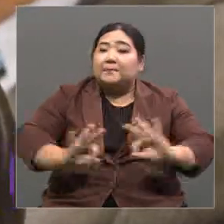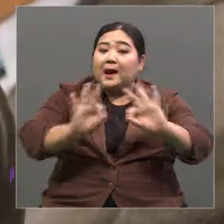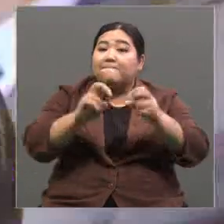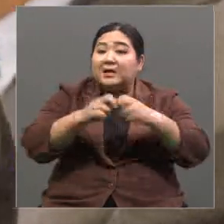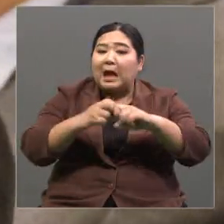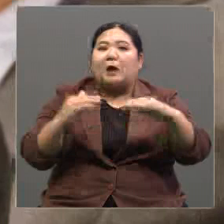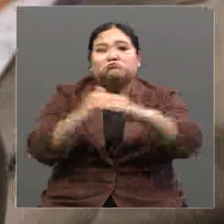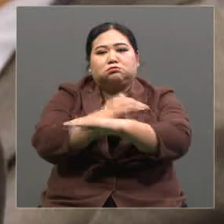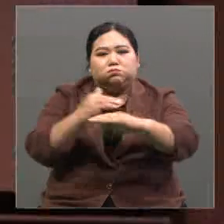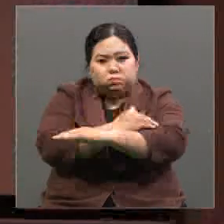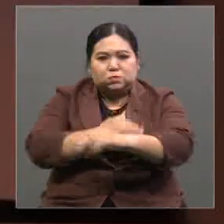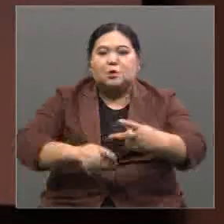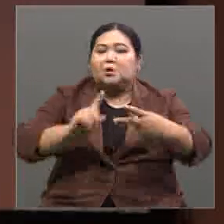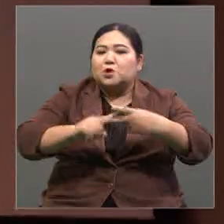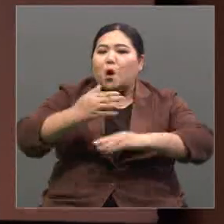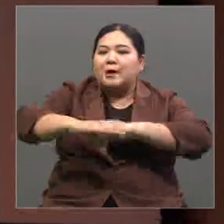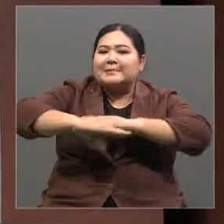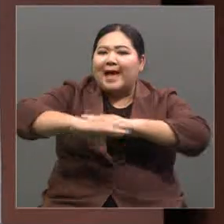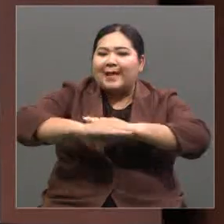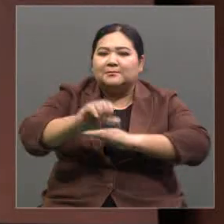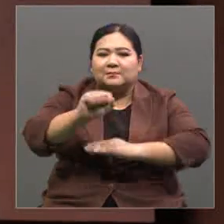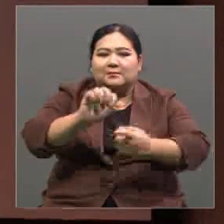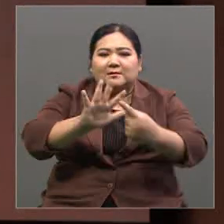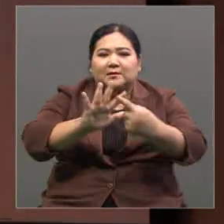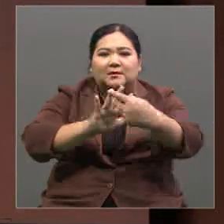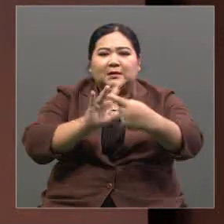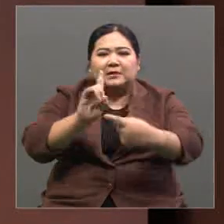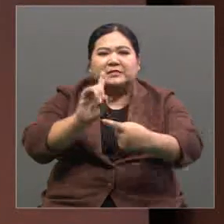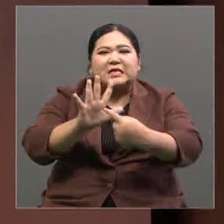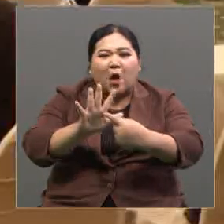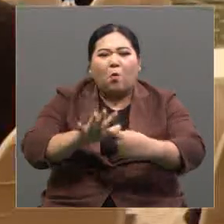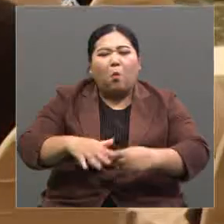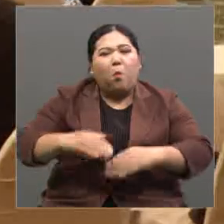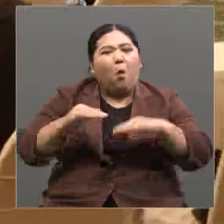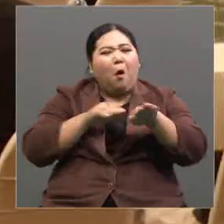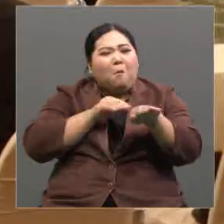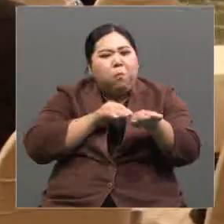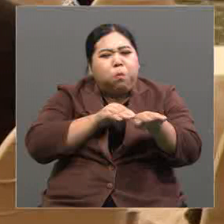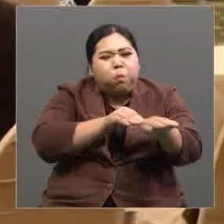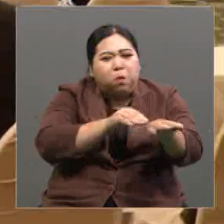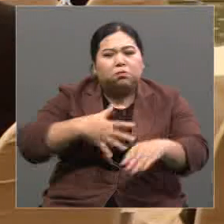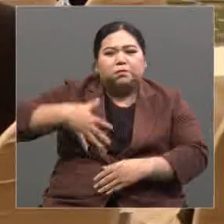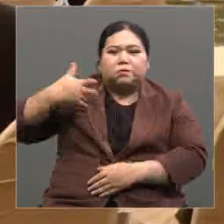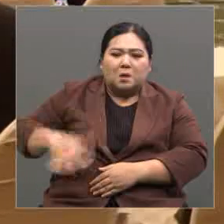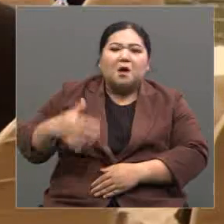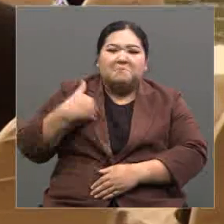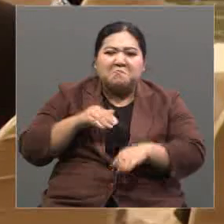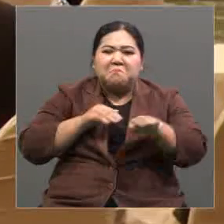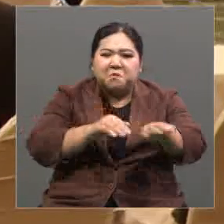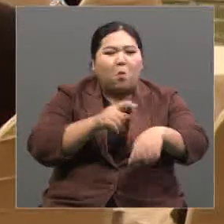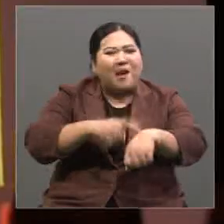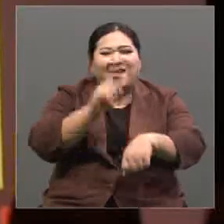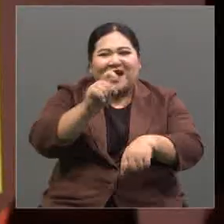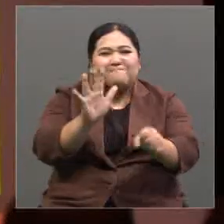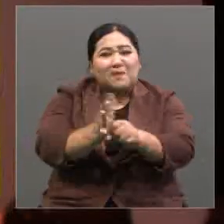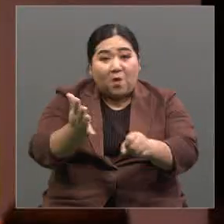ผ่านด่านพรมแดนสะเดาที่เป็นประเด็นคือรถติดที่หน้าด่านเป็นเหตุให้นักท่องเที่ยวชาวมาเลเซียถ้าพรมแดนไม่ทันเวลาทำการ